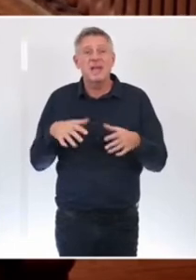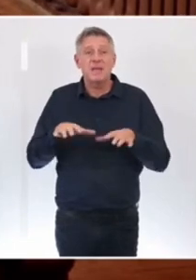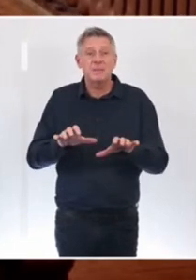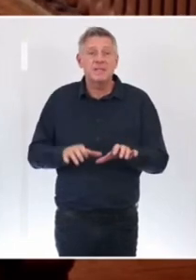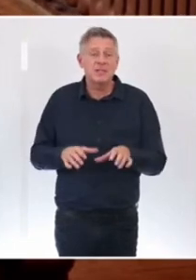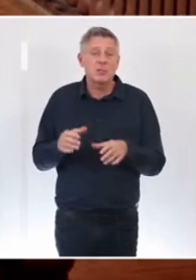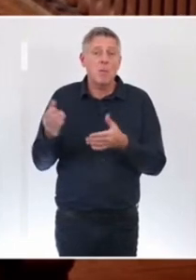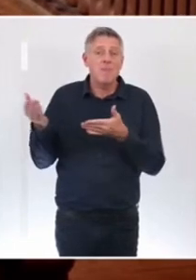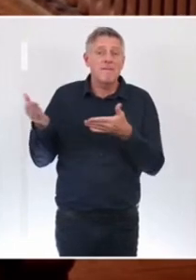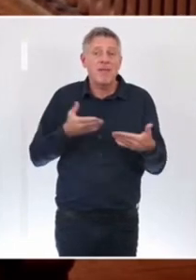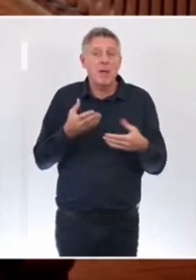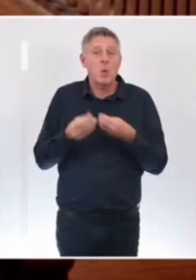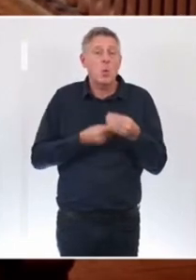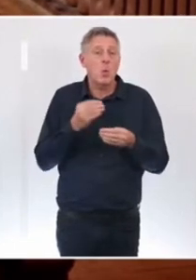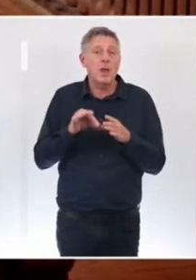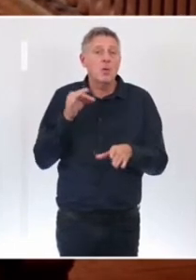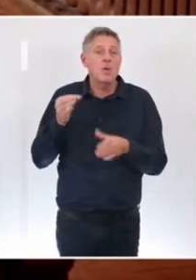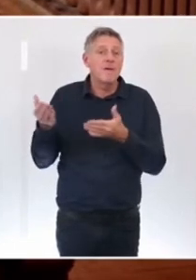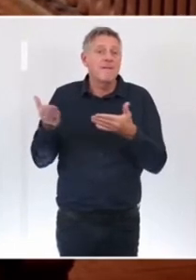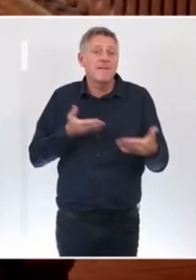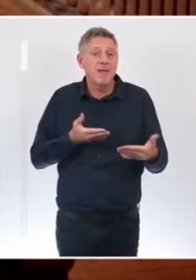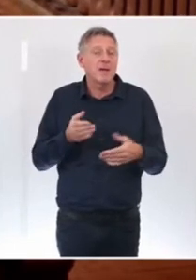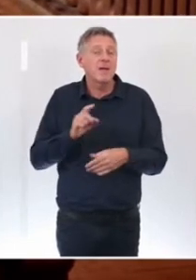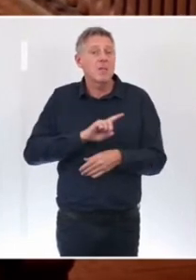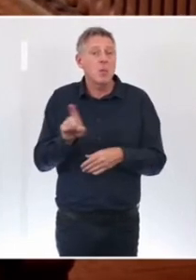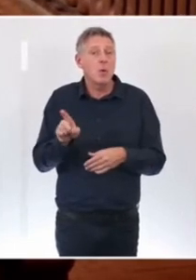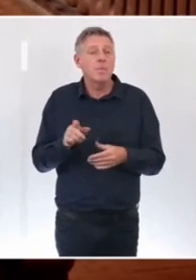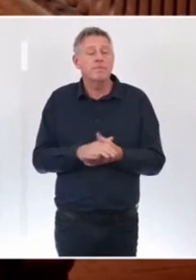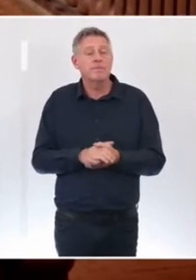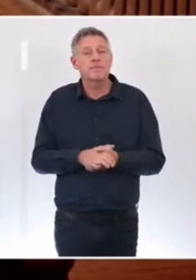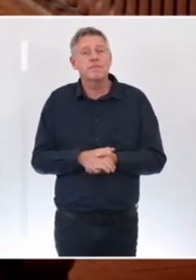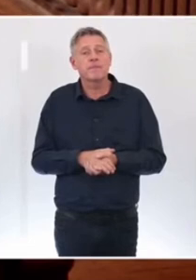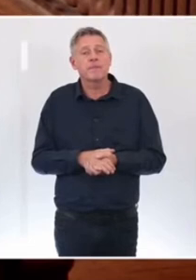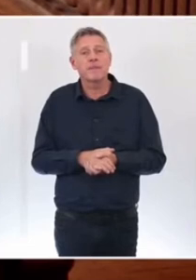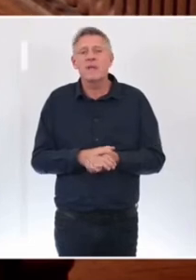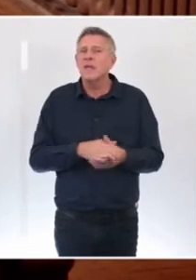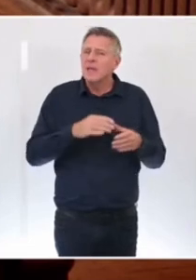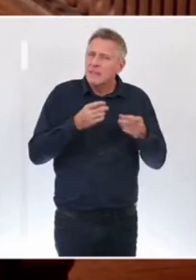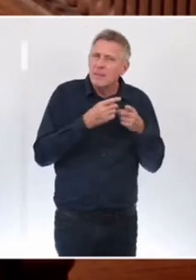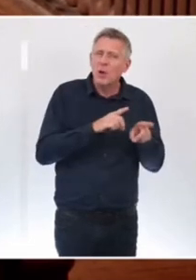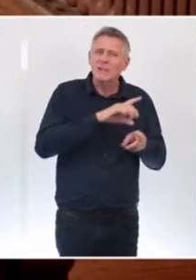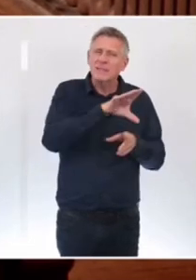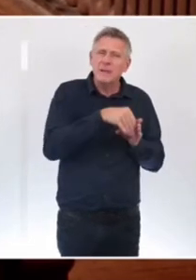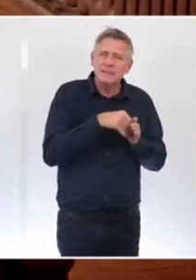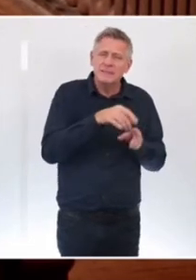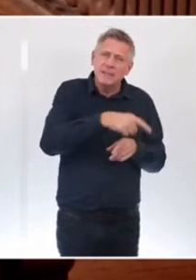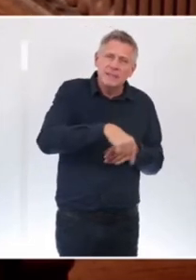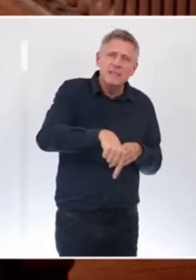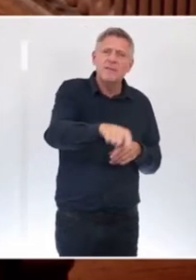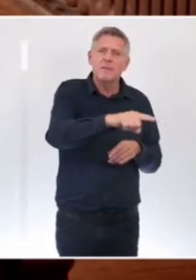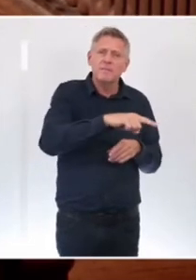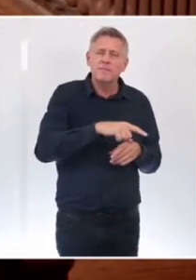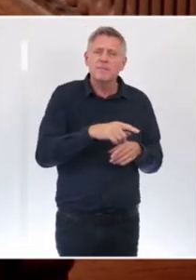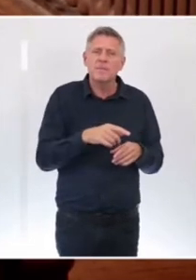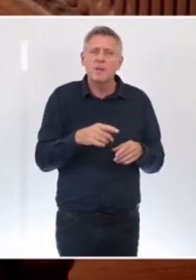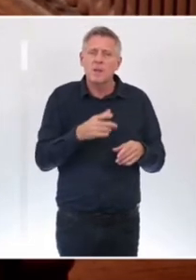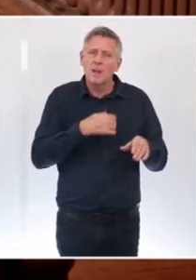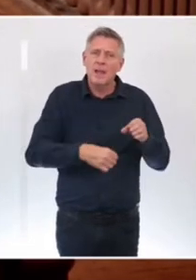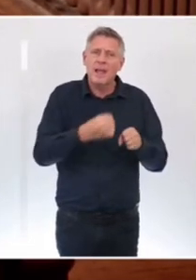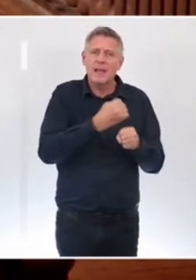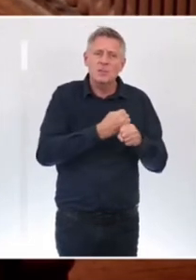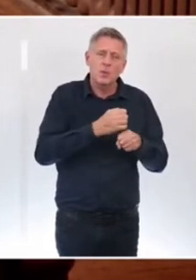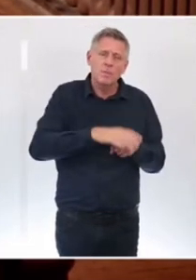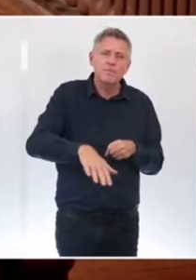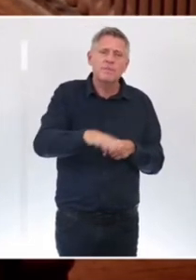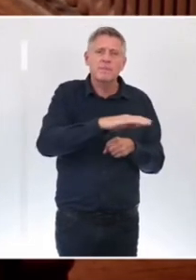élus. Alors, moi, ce qui m'importe dans la démocratie participative, c'est dans sa mise en œuvre sur